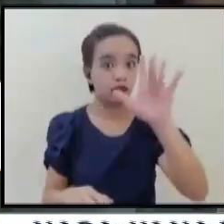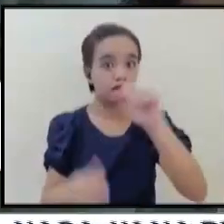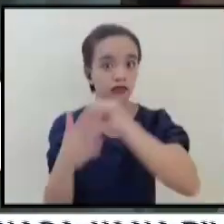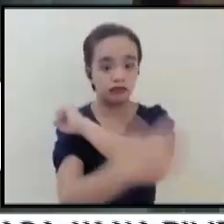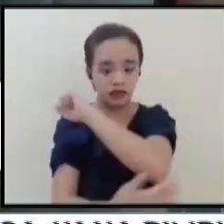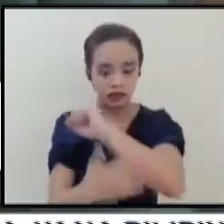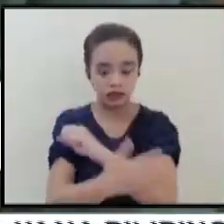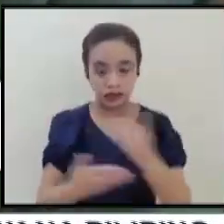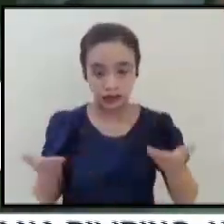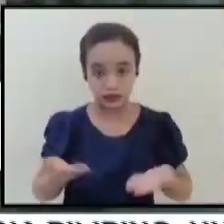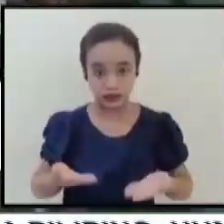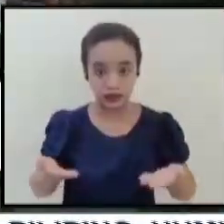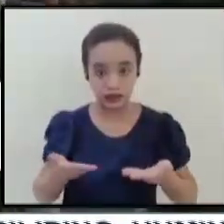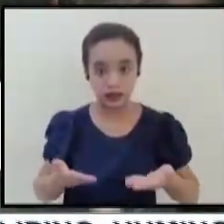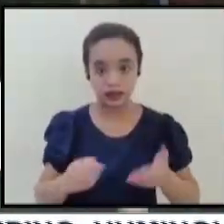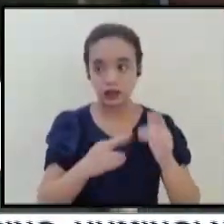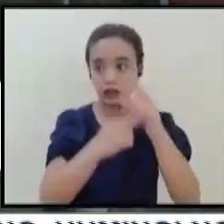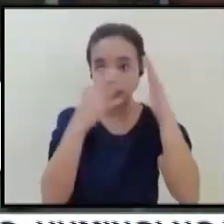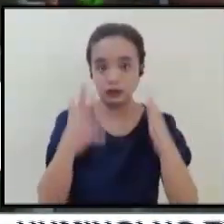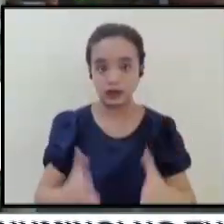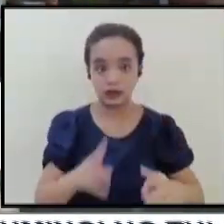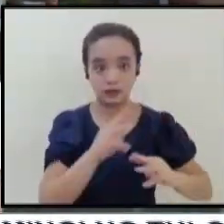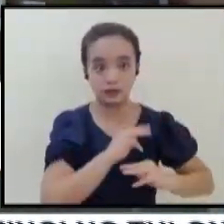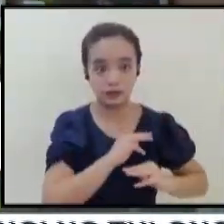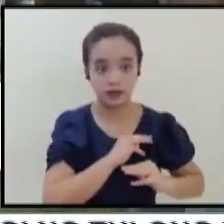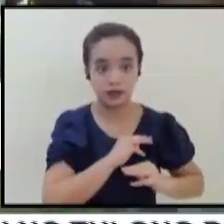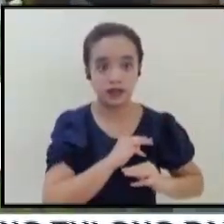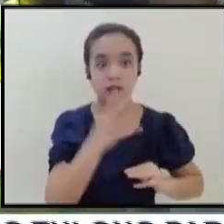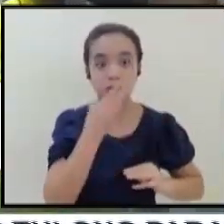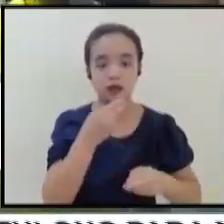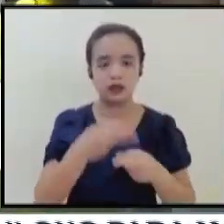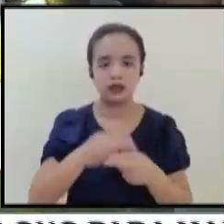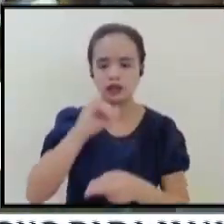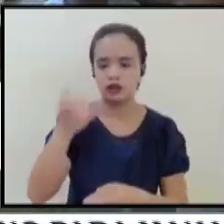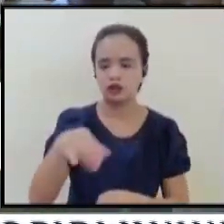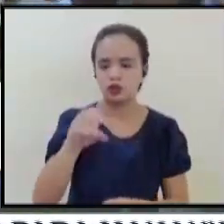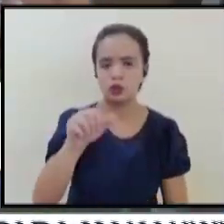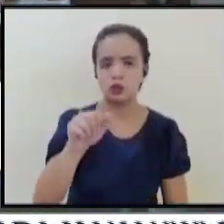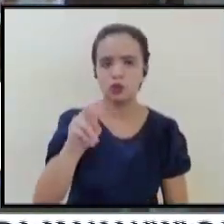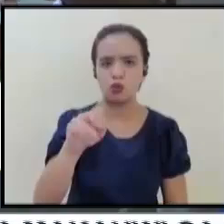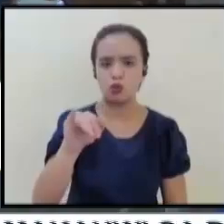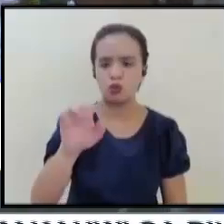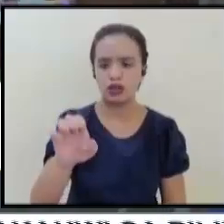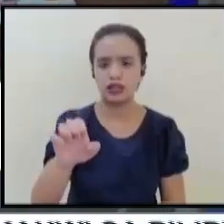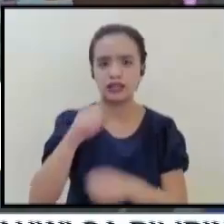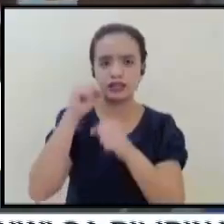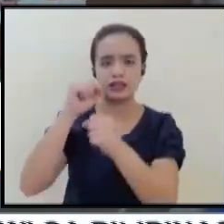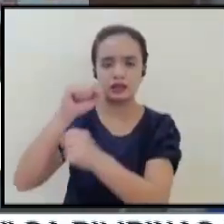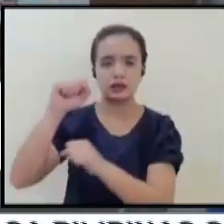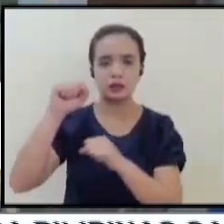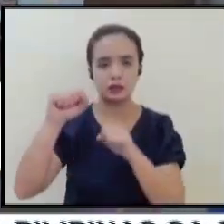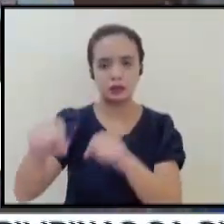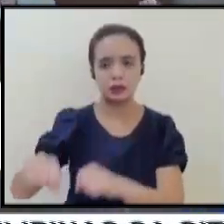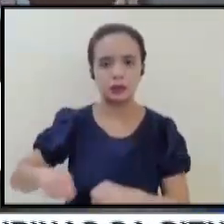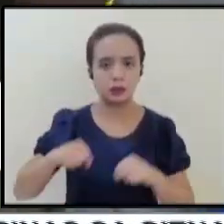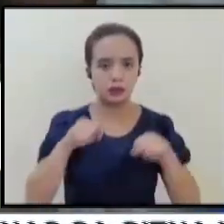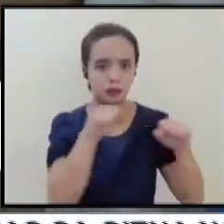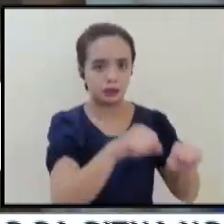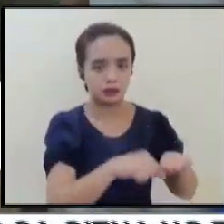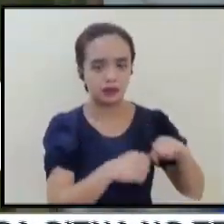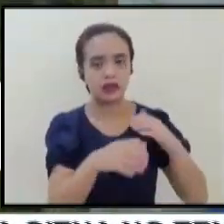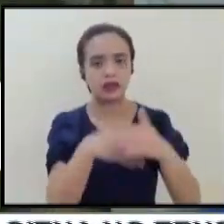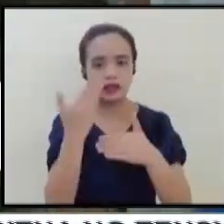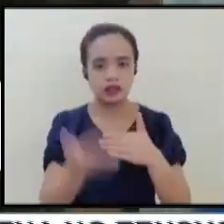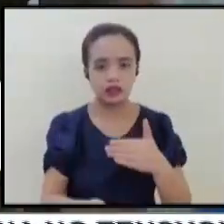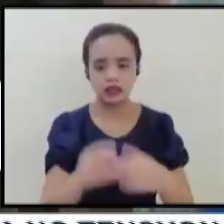ating kinatawan sa militar ay si Giovanni, yung rowing sa Philippine Navy. Siyempre, si Neste Pitecio,